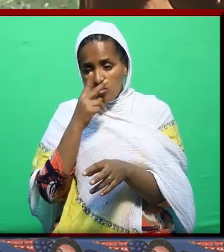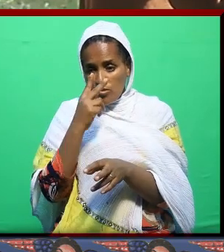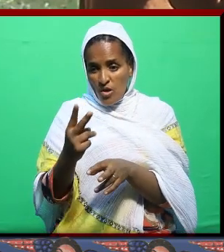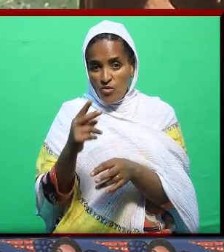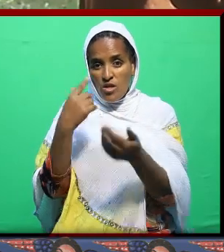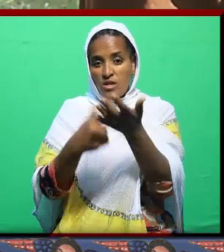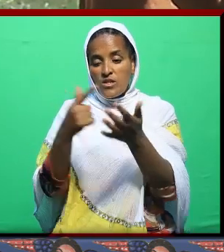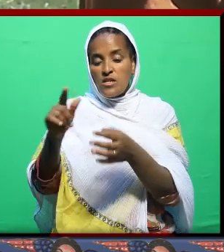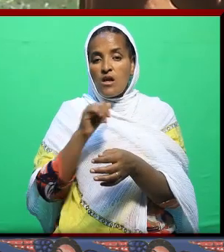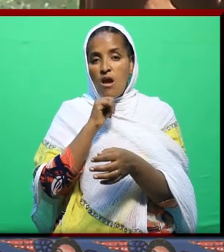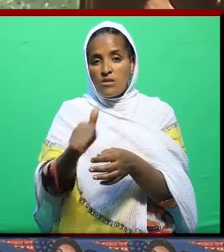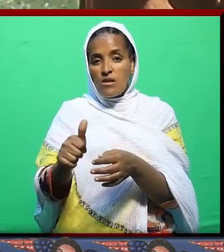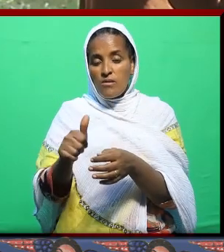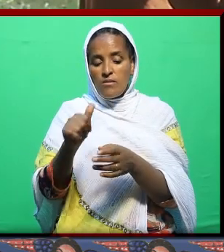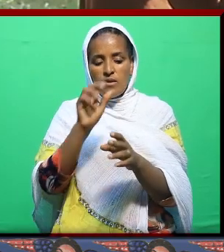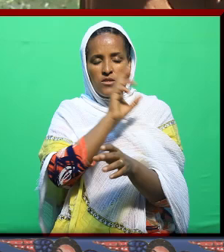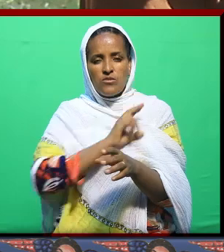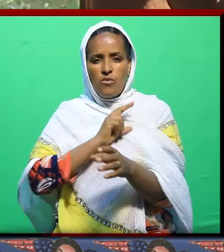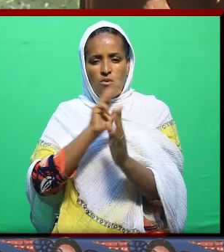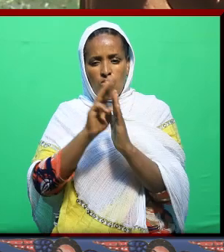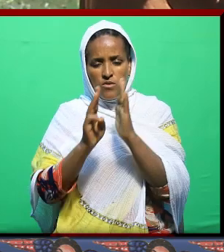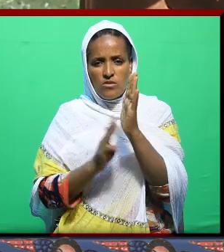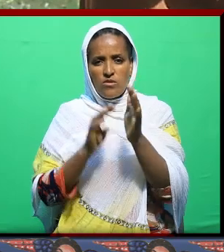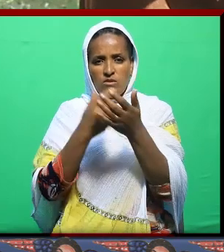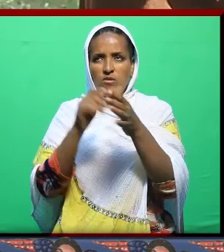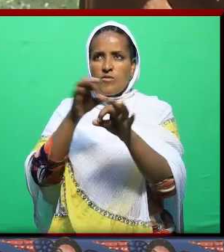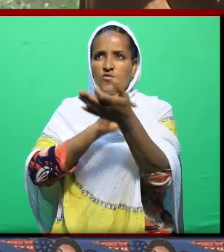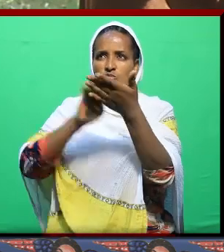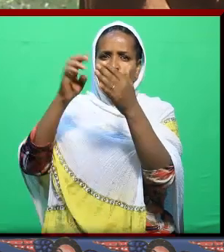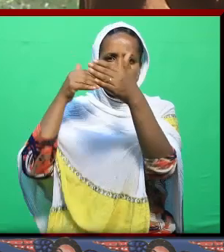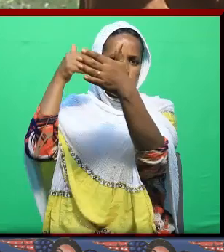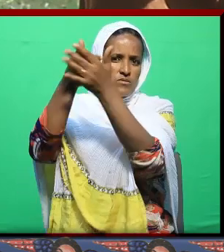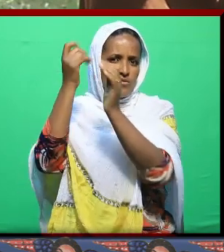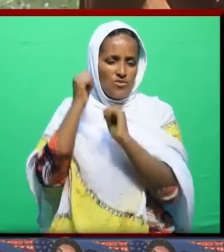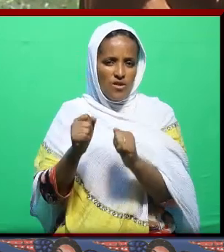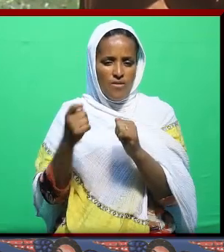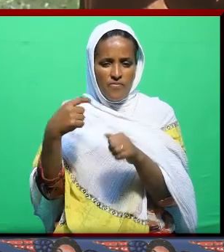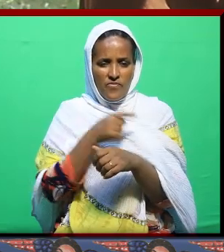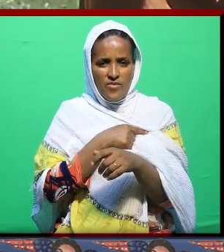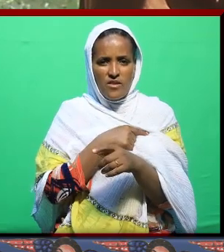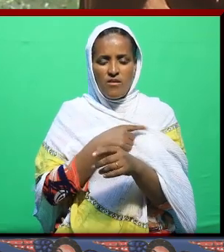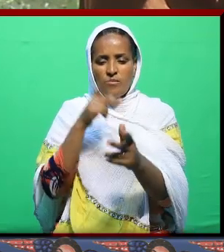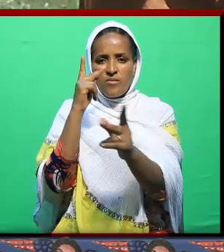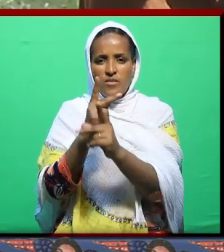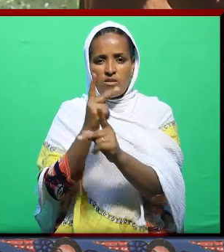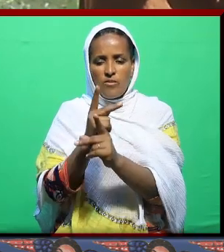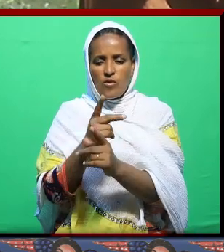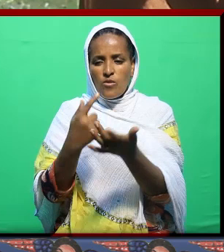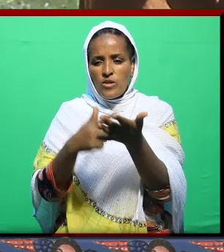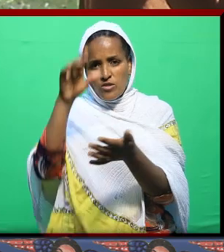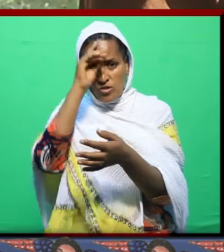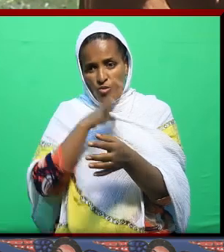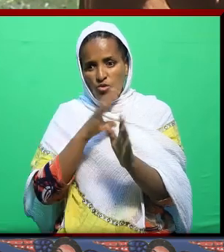እብድ መስለው የሚታዩ እነዚያ አይደለም ከጽማው ይቀርና ነጽሮተ ስሉስ ቅዱስ ደርሰው ሊሆን ይችላል እምንጠበቀው